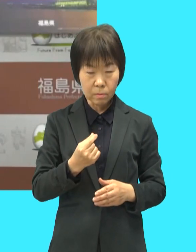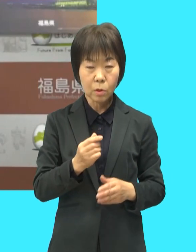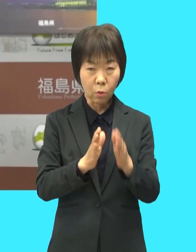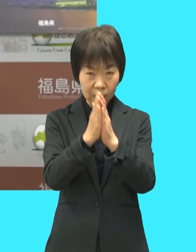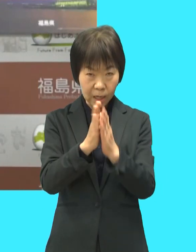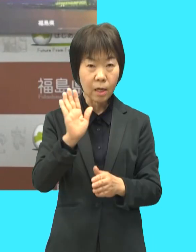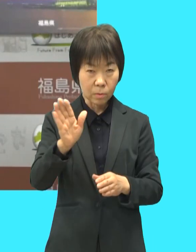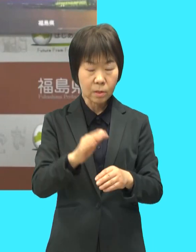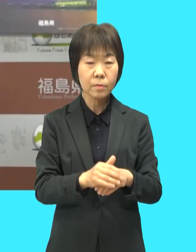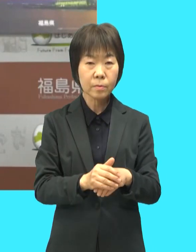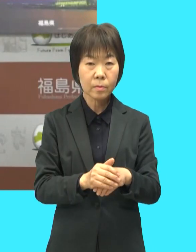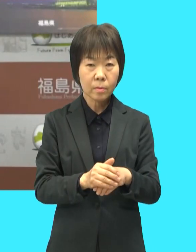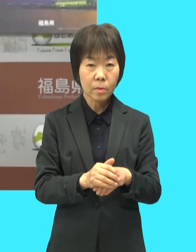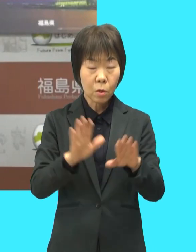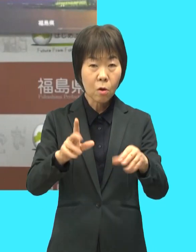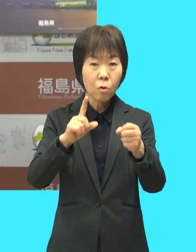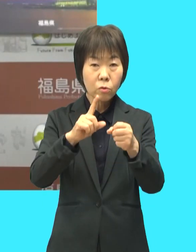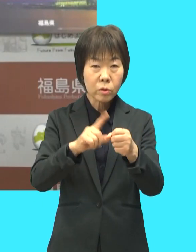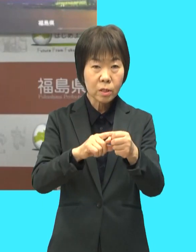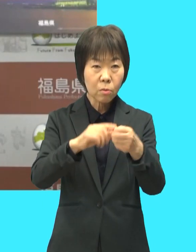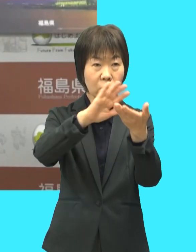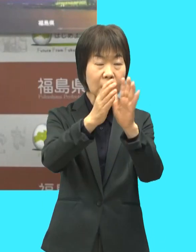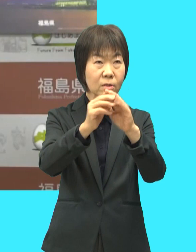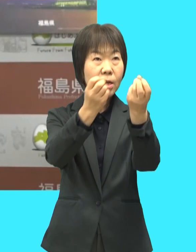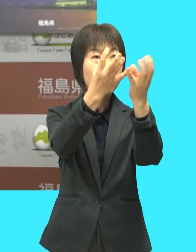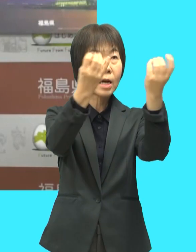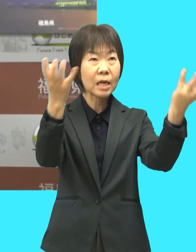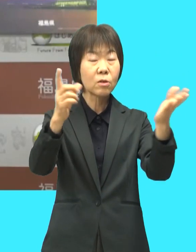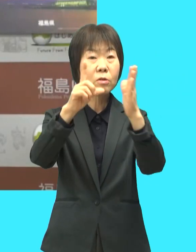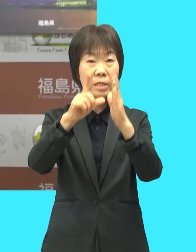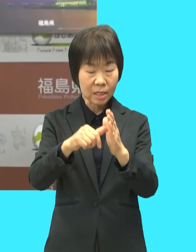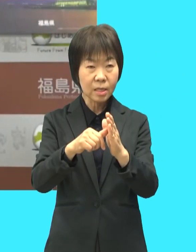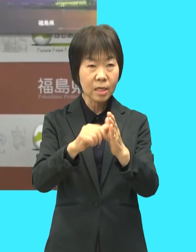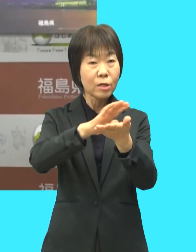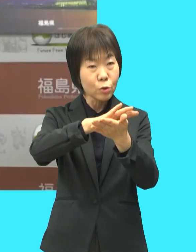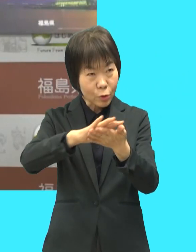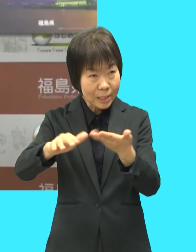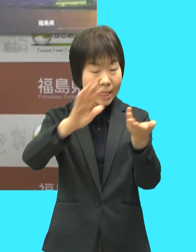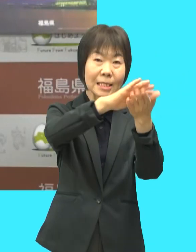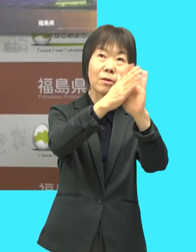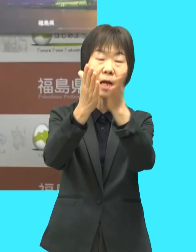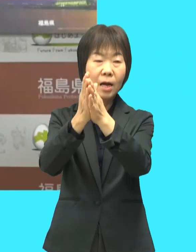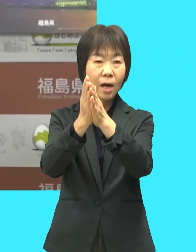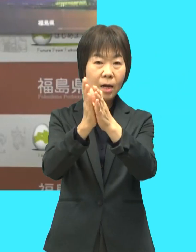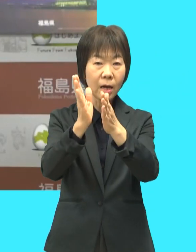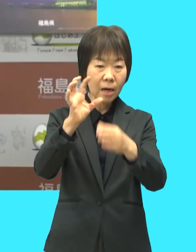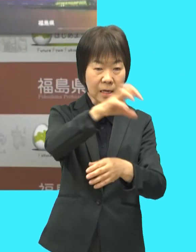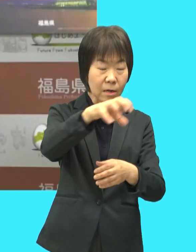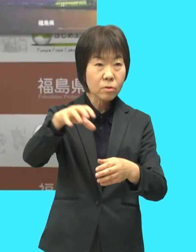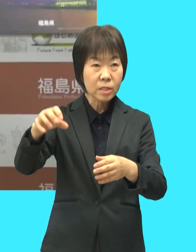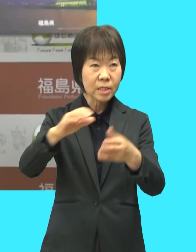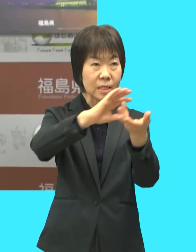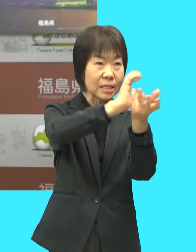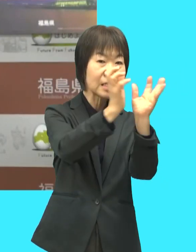。今年も桜の開花の時期がやってきまして、美しい桜が県内各地にこれから咲